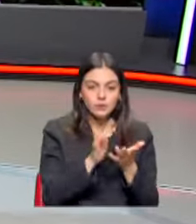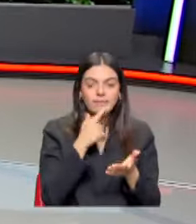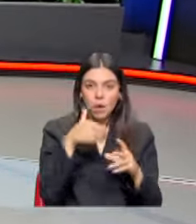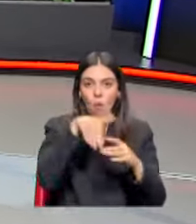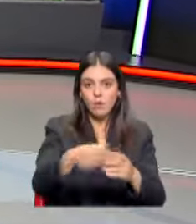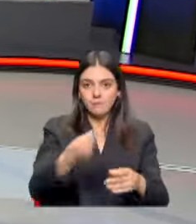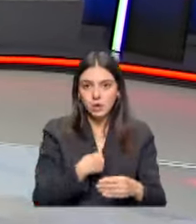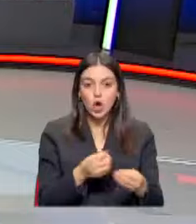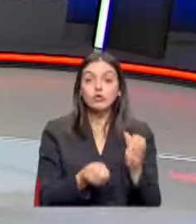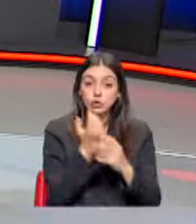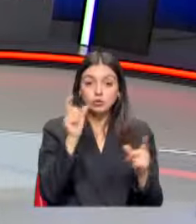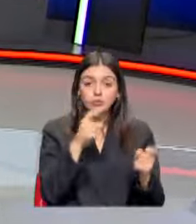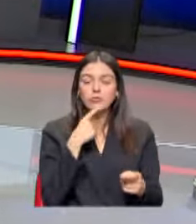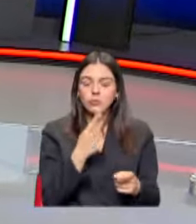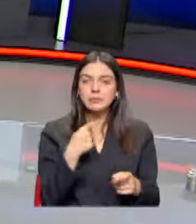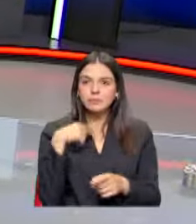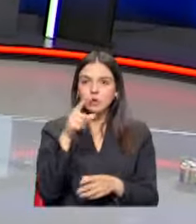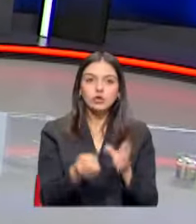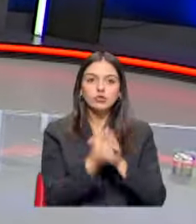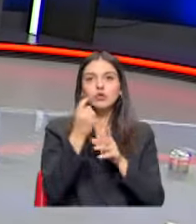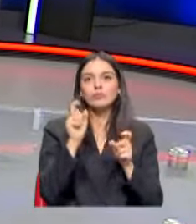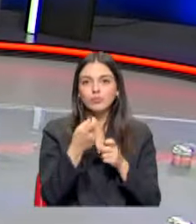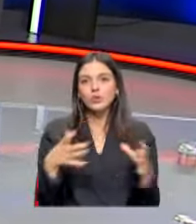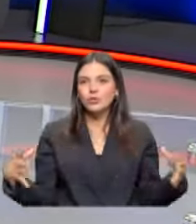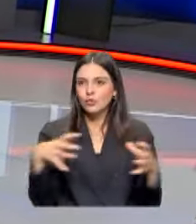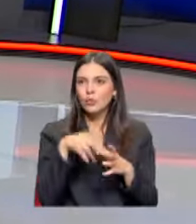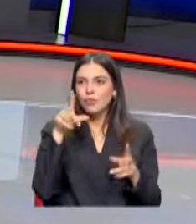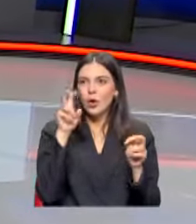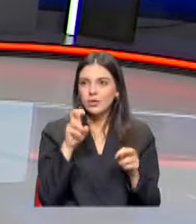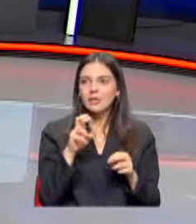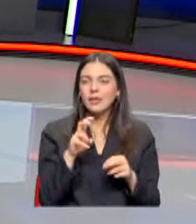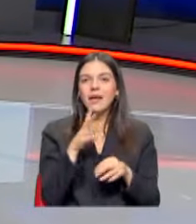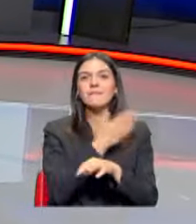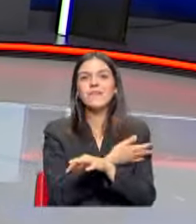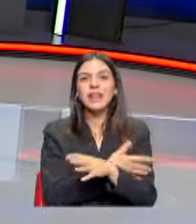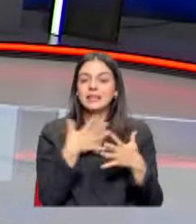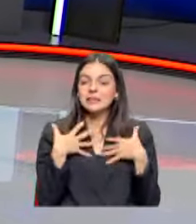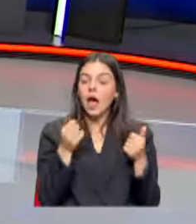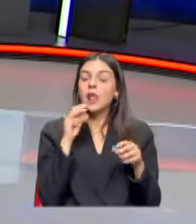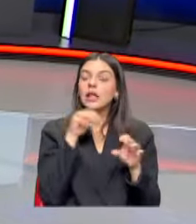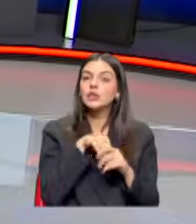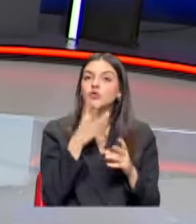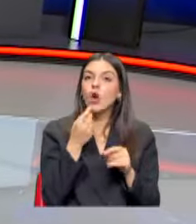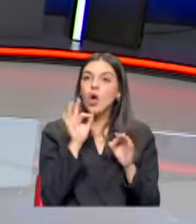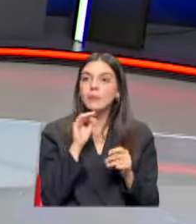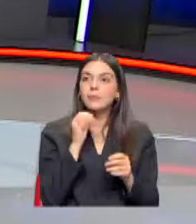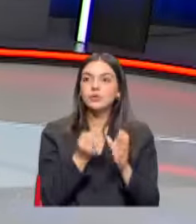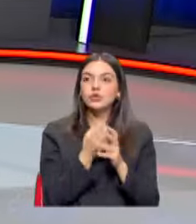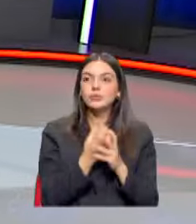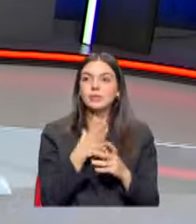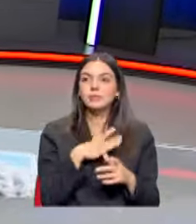ve çözüm üretin diyor. Biz de böyle bütünlüklü bir çözüm ürettik bu konuda. Tabii halk sağlığı için çok önemli çözümlerimiz var. Bir de